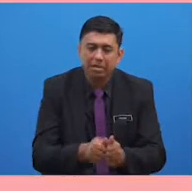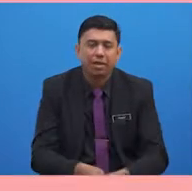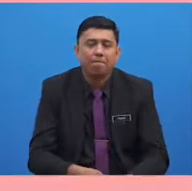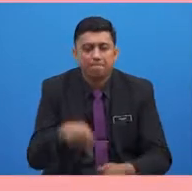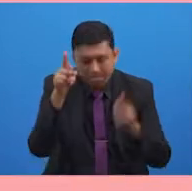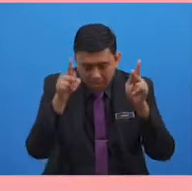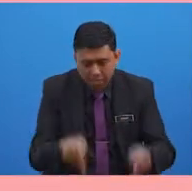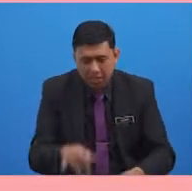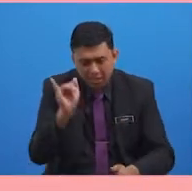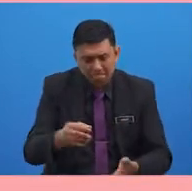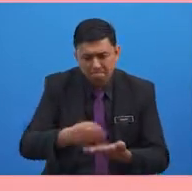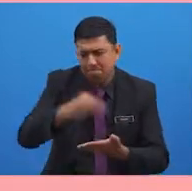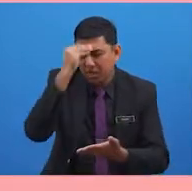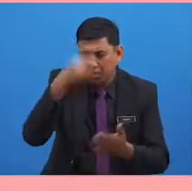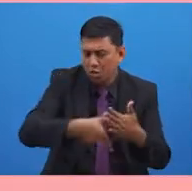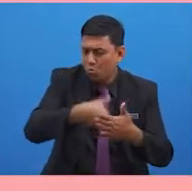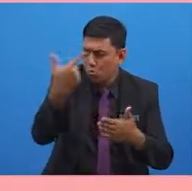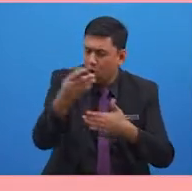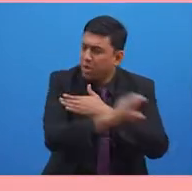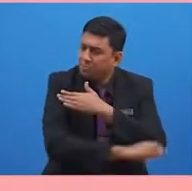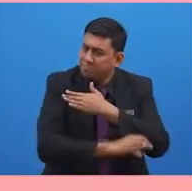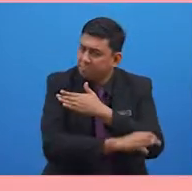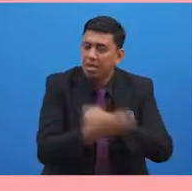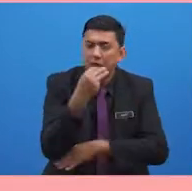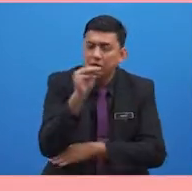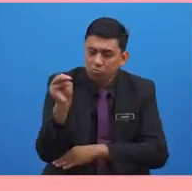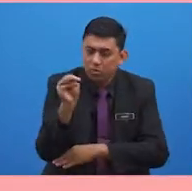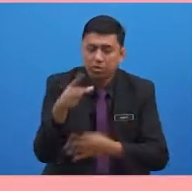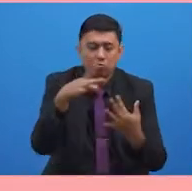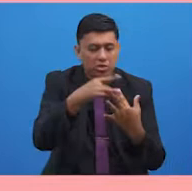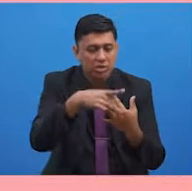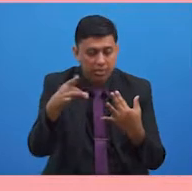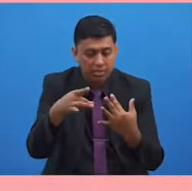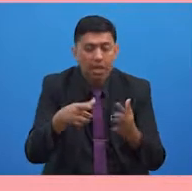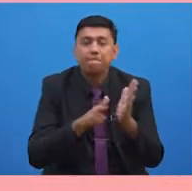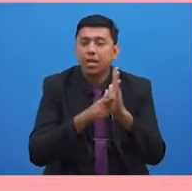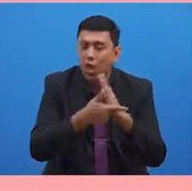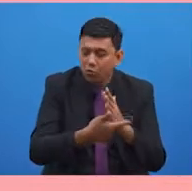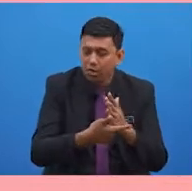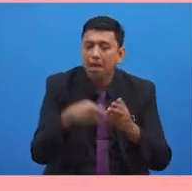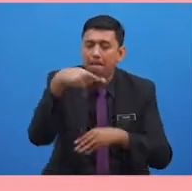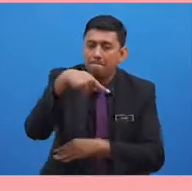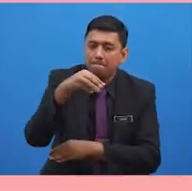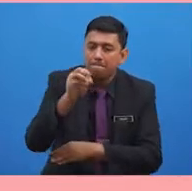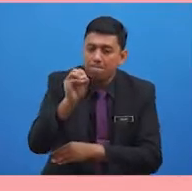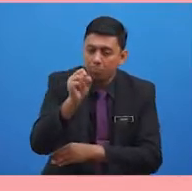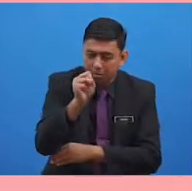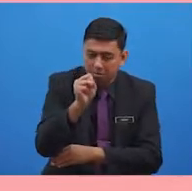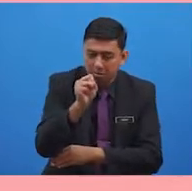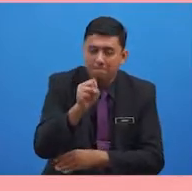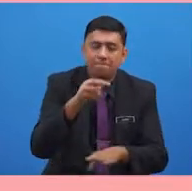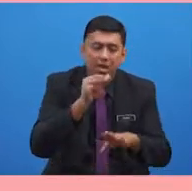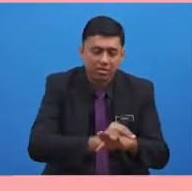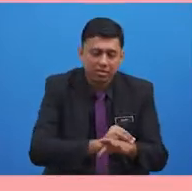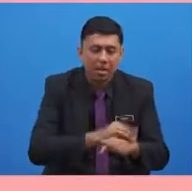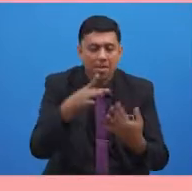pelajar yang belajar di luar negara. Mereka boleh mengundi melalui pos pada masa pilihan